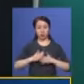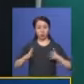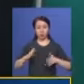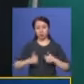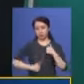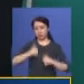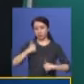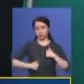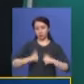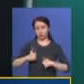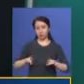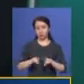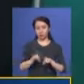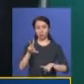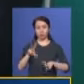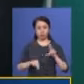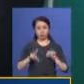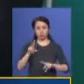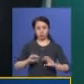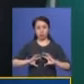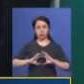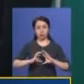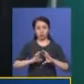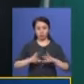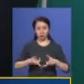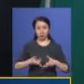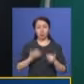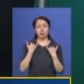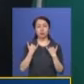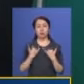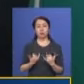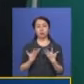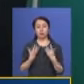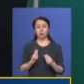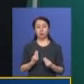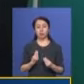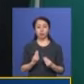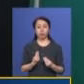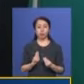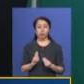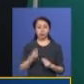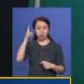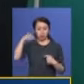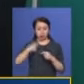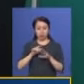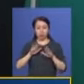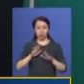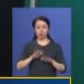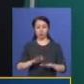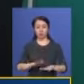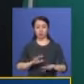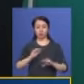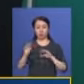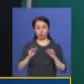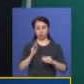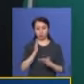соревнованиях, в том числе и на чемпионате мира. Да, то есть на сегодняшний день материально-техническая база нашего зала